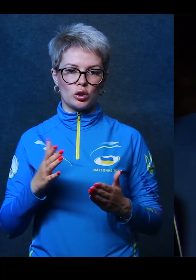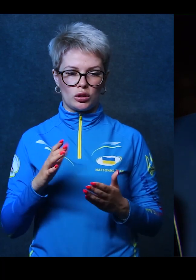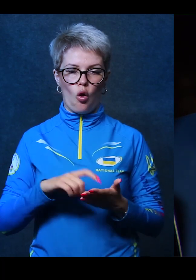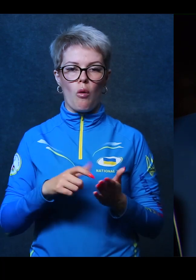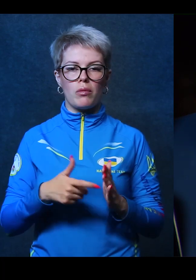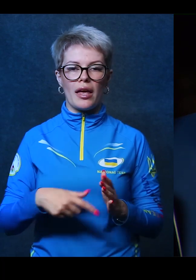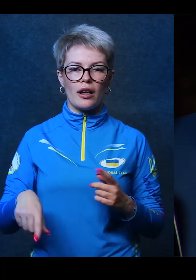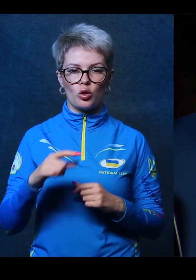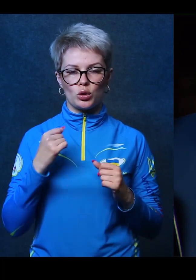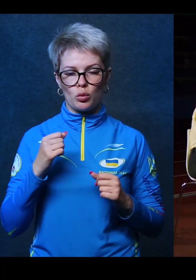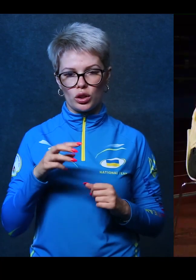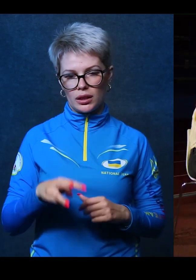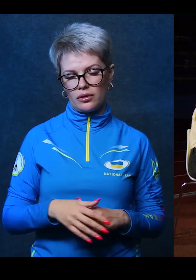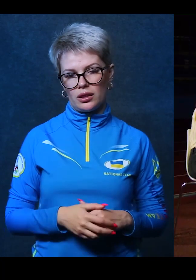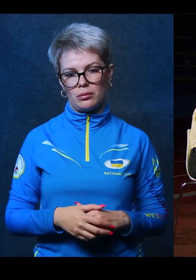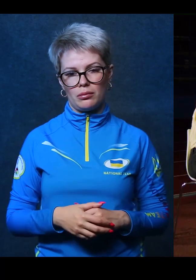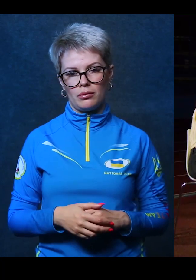об'єктом спортивним. То, ну,